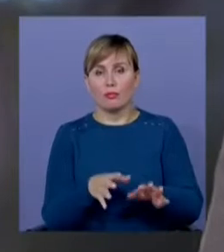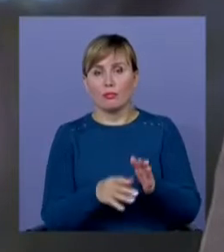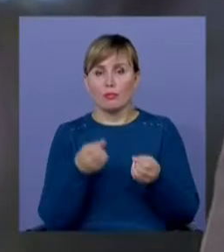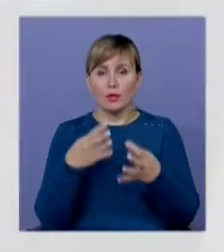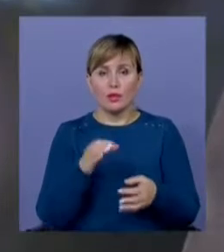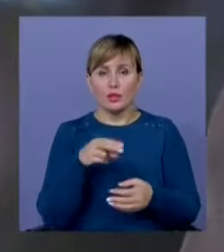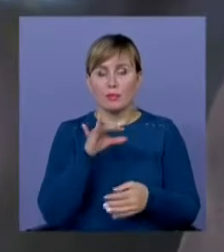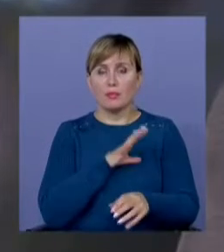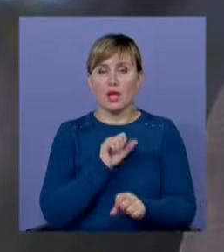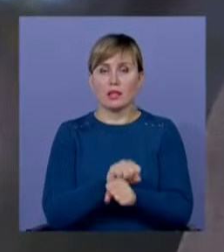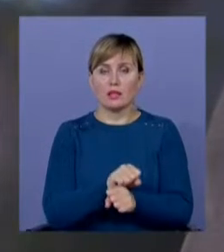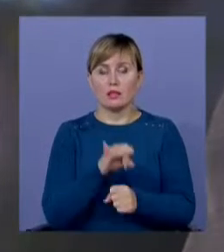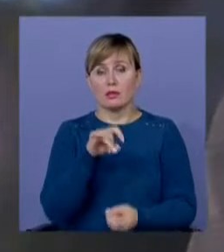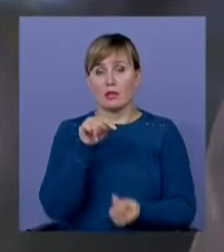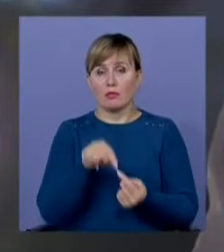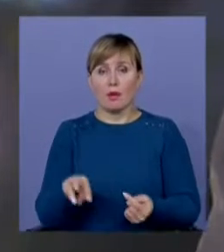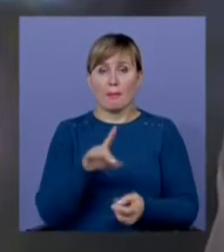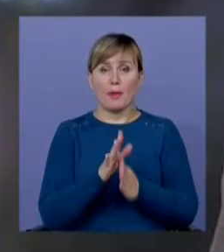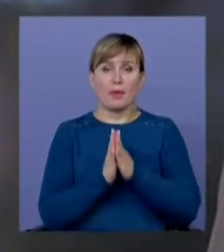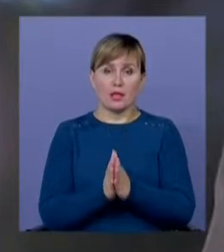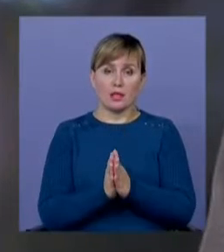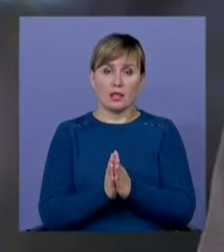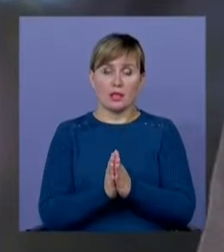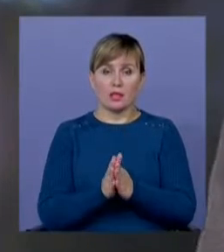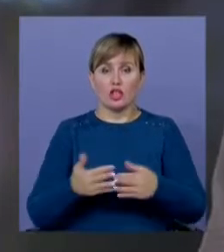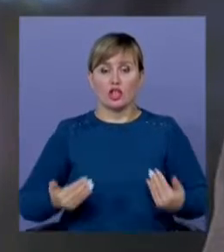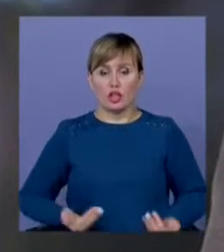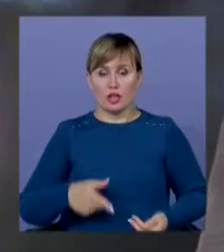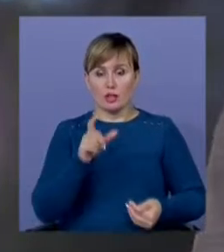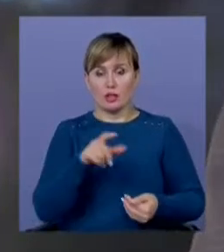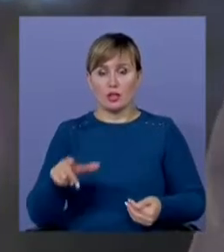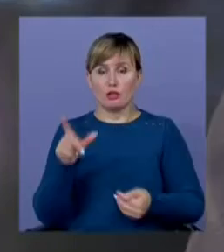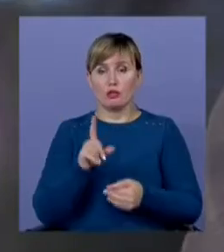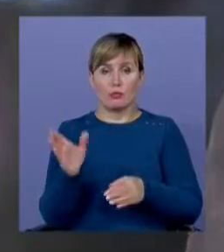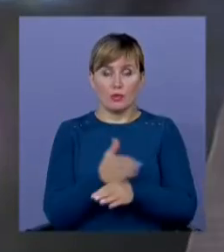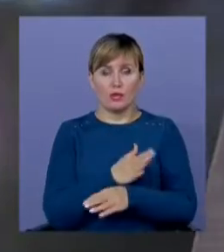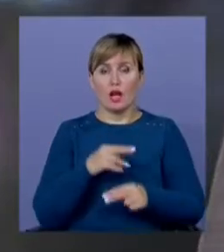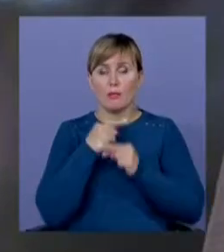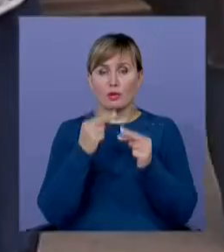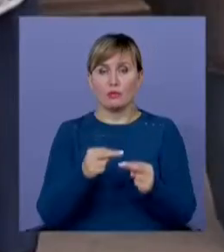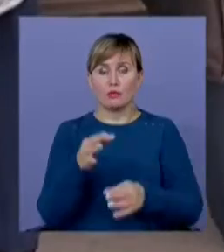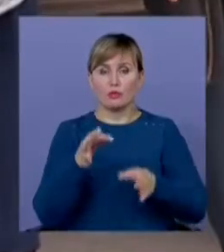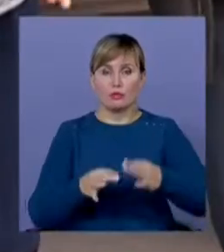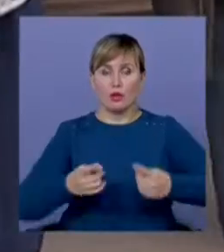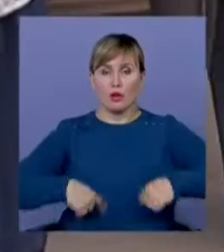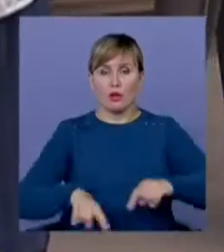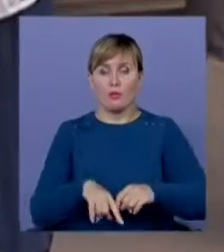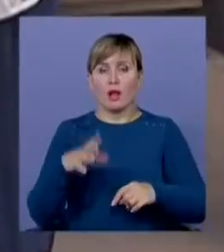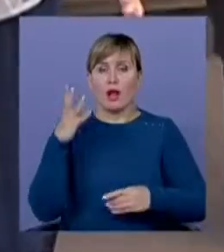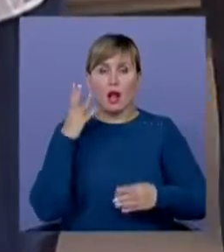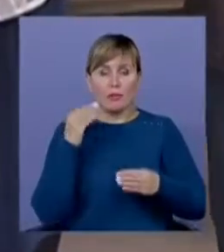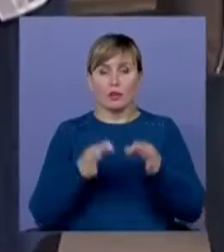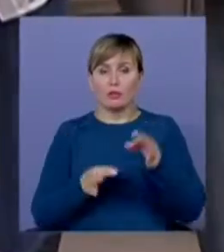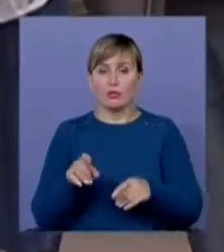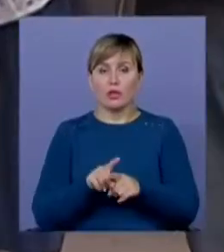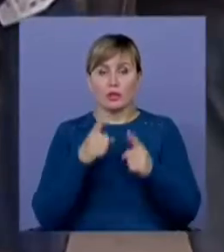были остановлены. Соответственно, мы просили жителей для того, чтобы снять, обращаться в судебные органы. В Алматы-СУ также заверили,